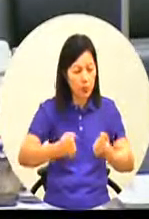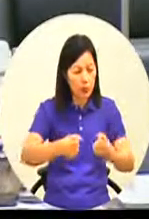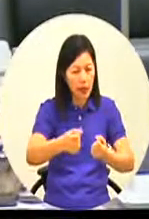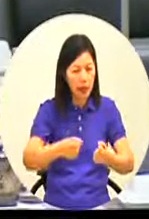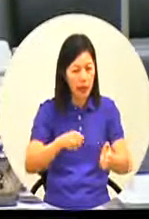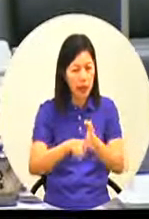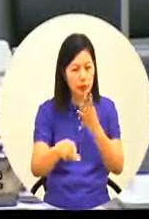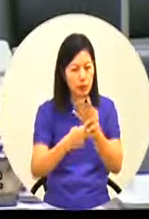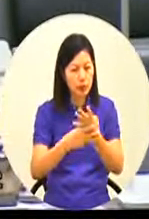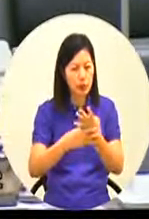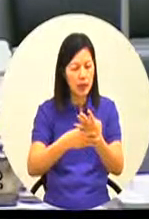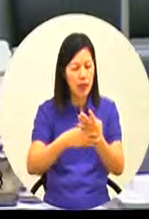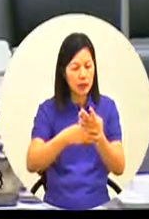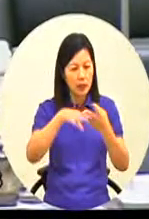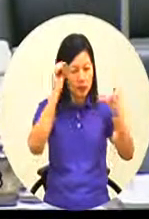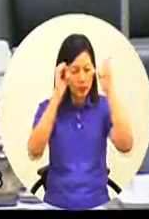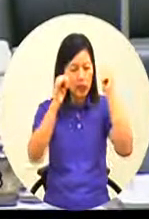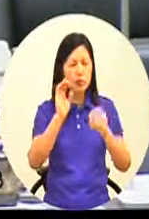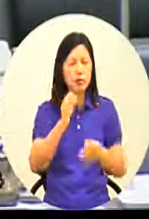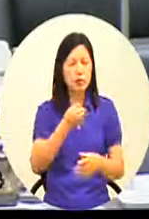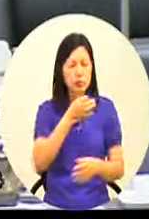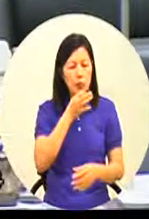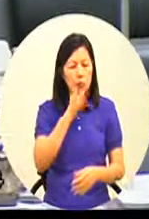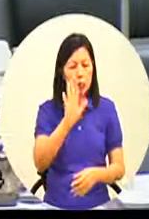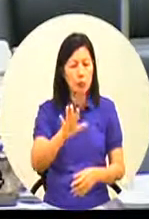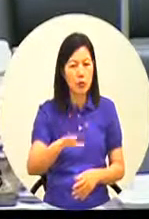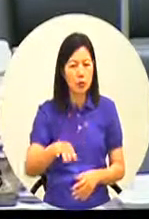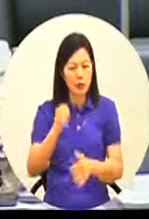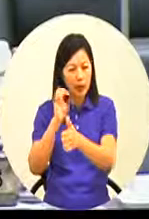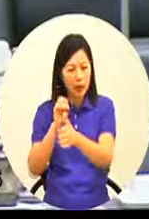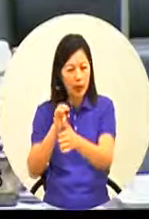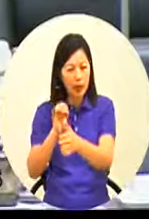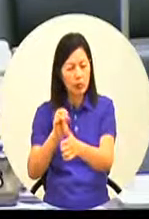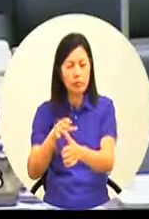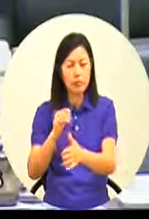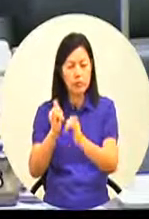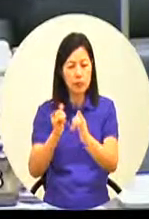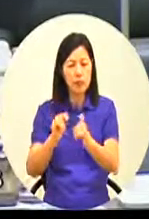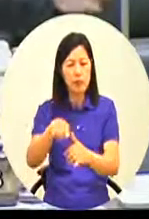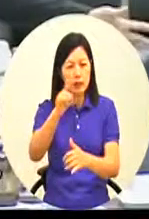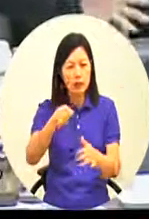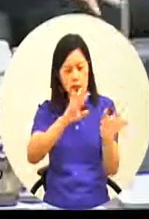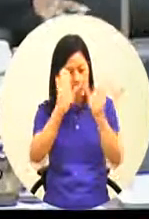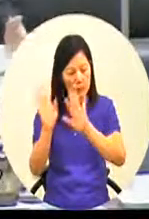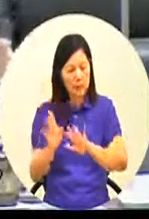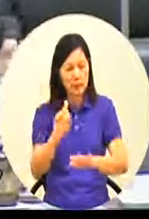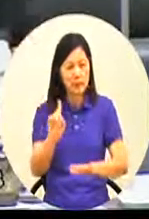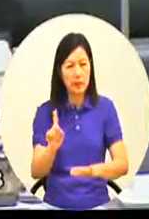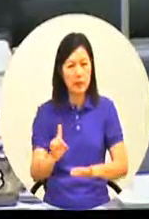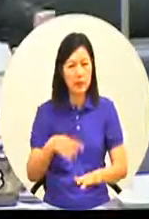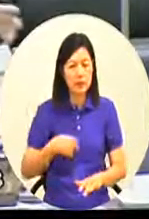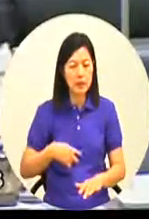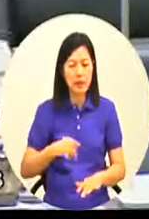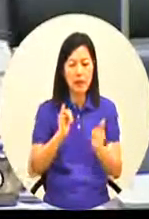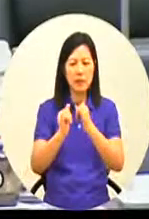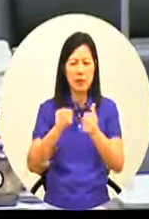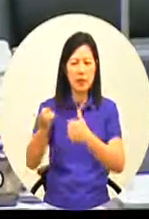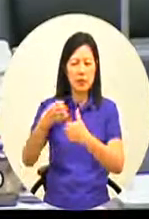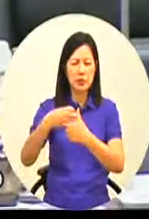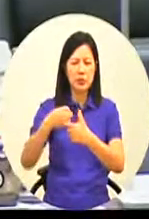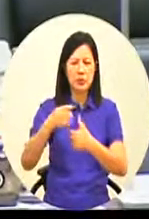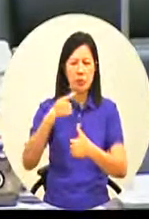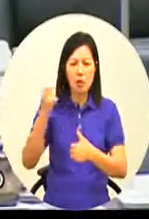说服很多的民众。因为有时候呢，因为我的无知，然后我知道说啊，我这个民众那群顶紧这条路就破啊，我得